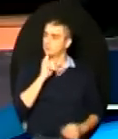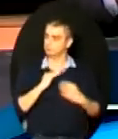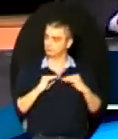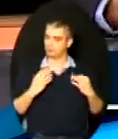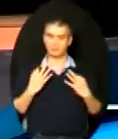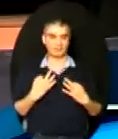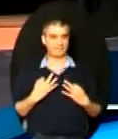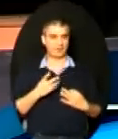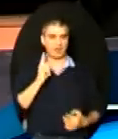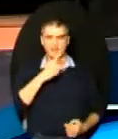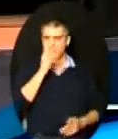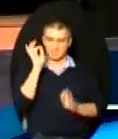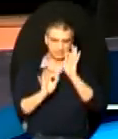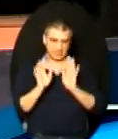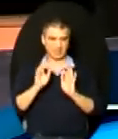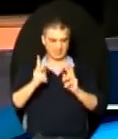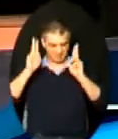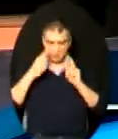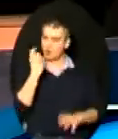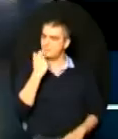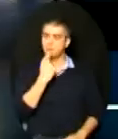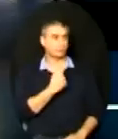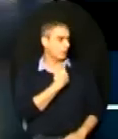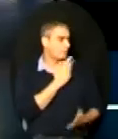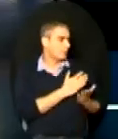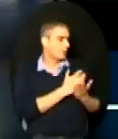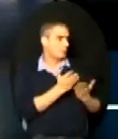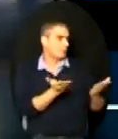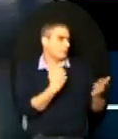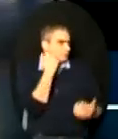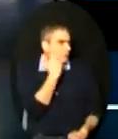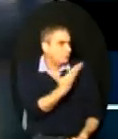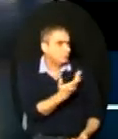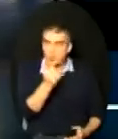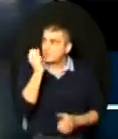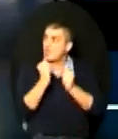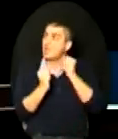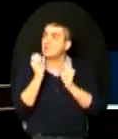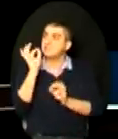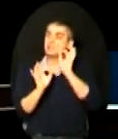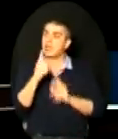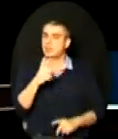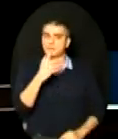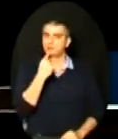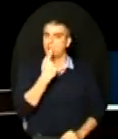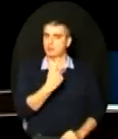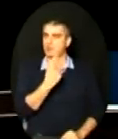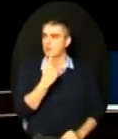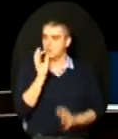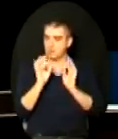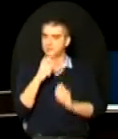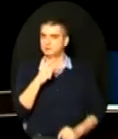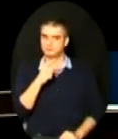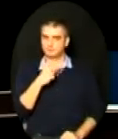ובאמת בנועם, אבל הסתת בכל מילה שהוצאת מהפה שלך. אתה הסתת בכל מילה שהכנת רק להכנת. להסיט